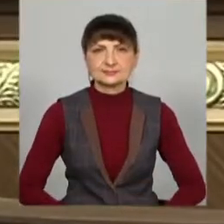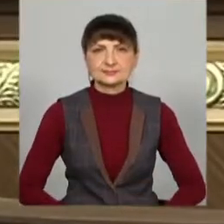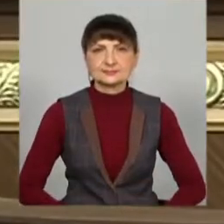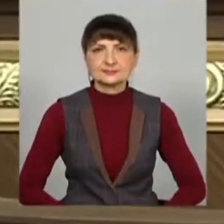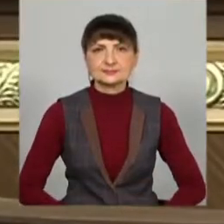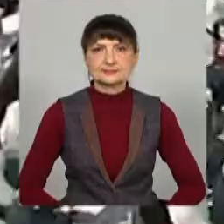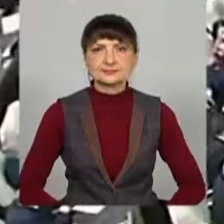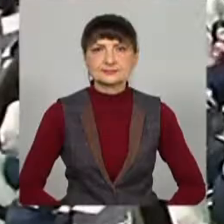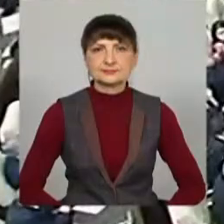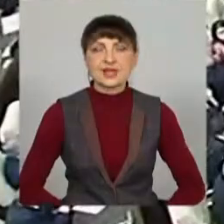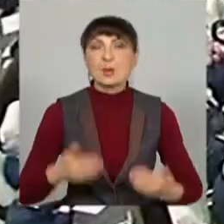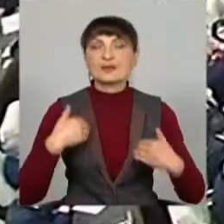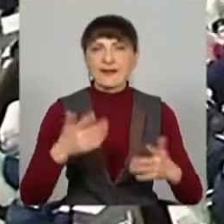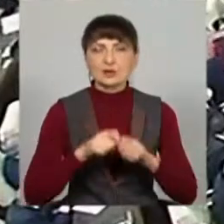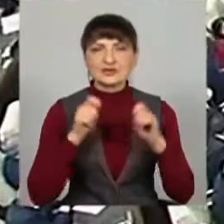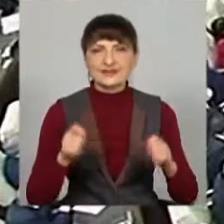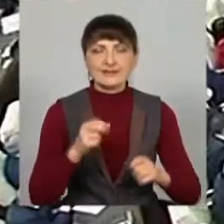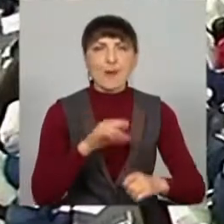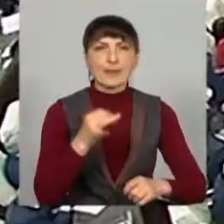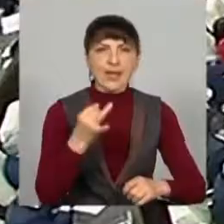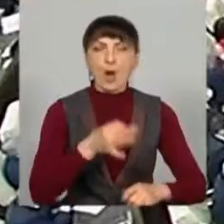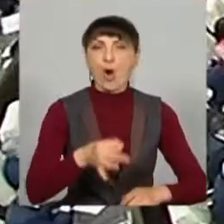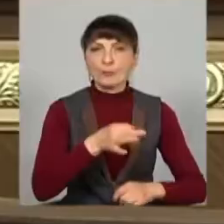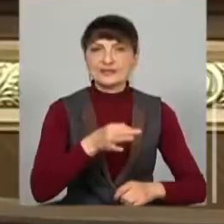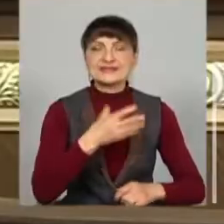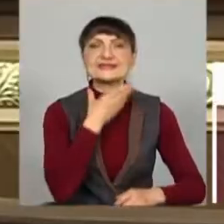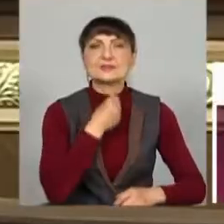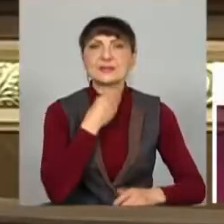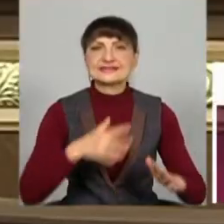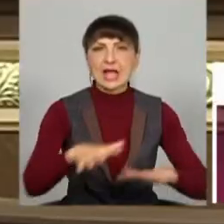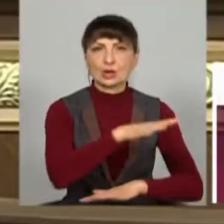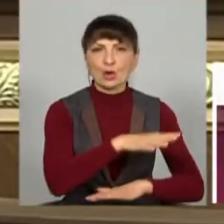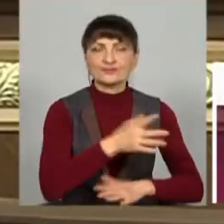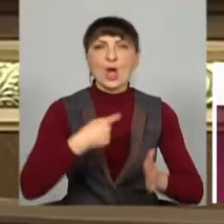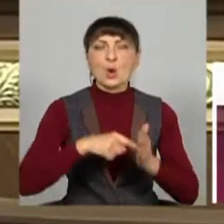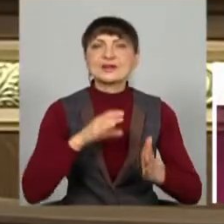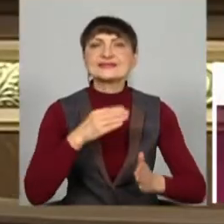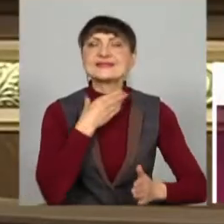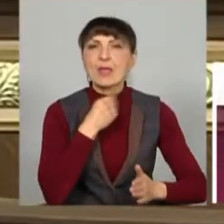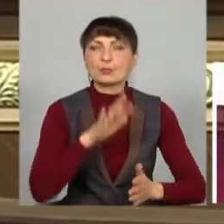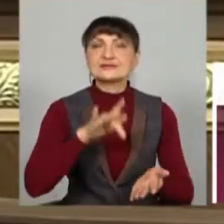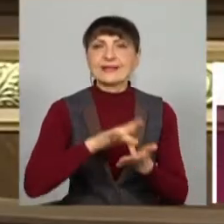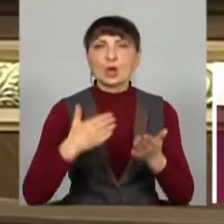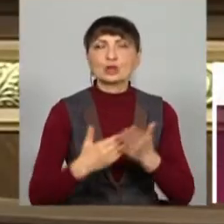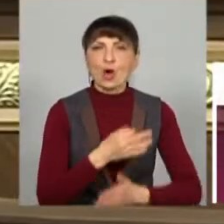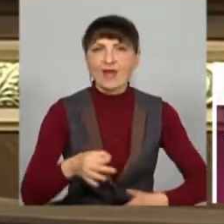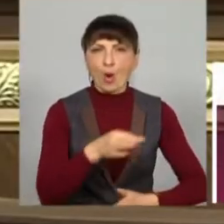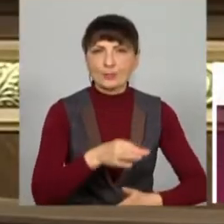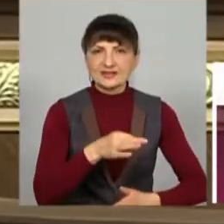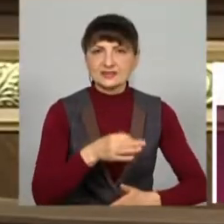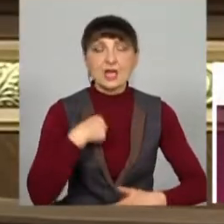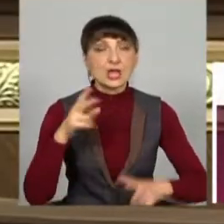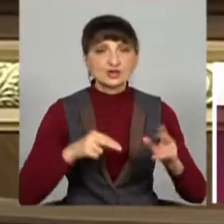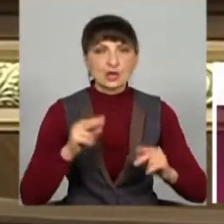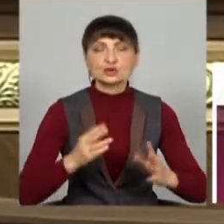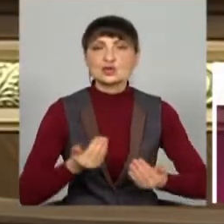облысын құруды ұсынамын. Предлагаю создать Абайскую область в Семипалатинском регионе. Город Семей станет центром новой области. Я считаю,